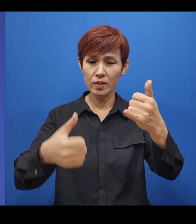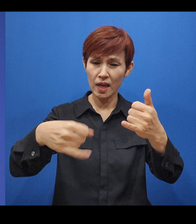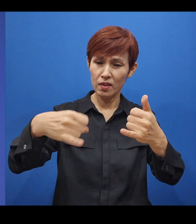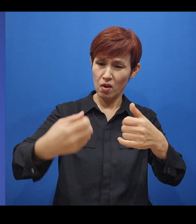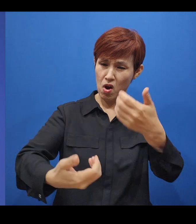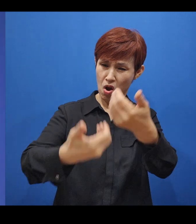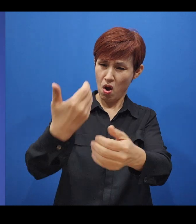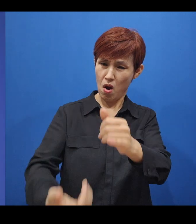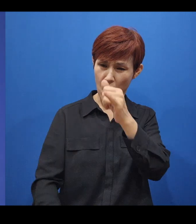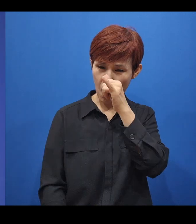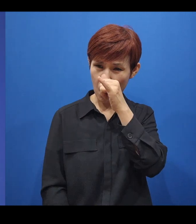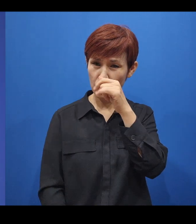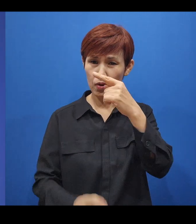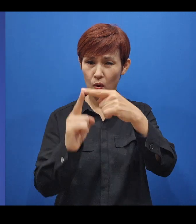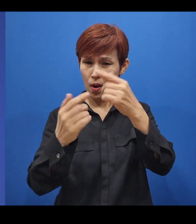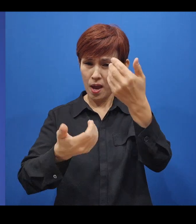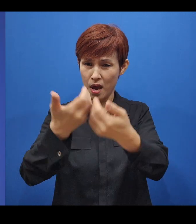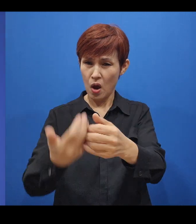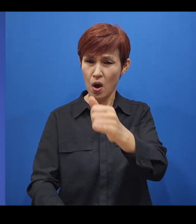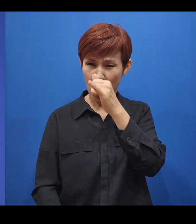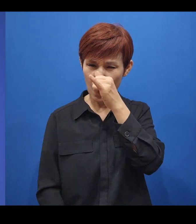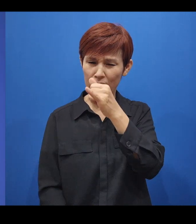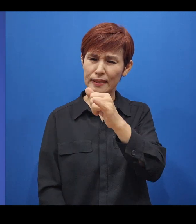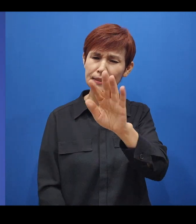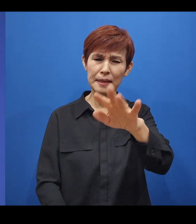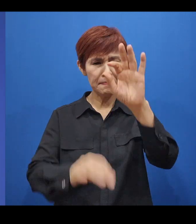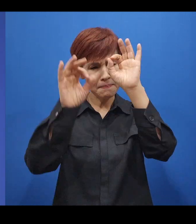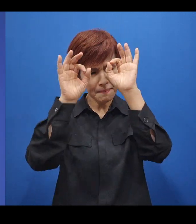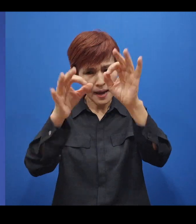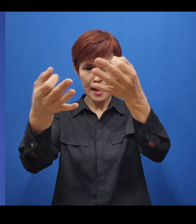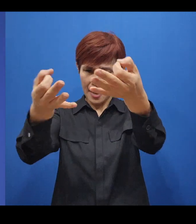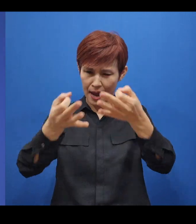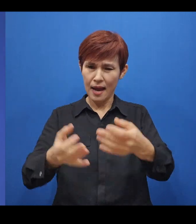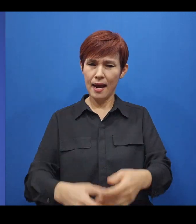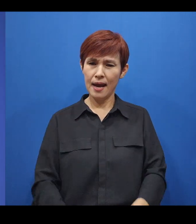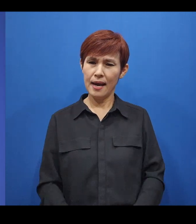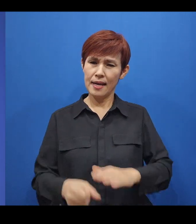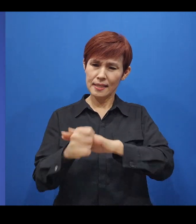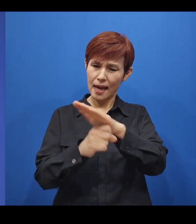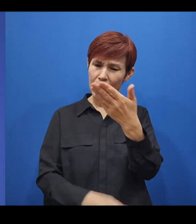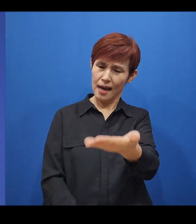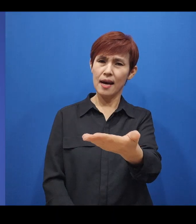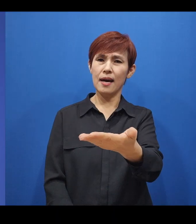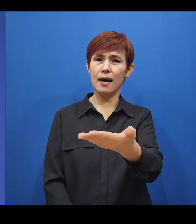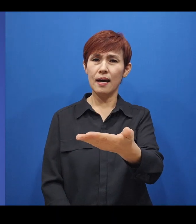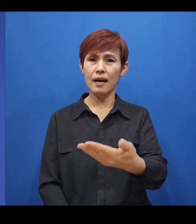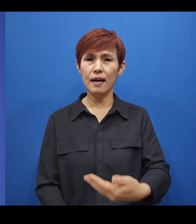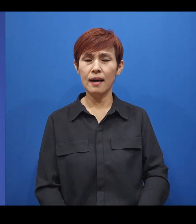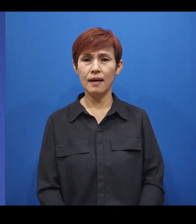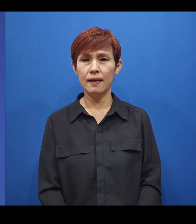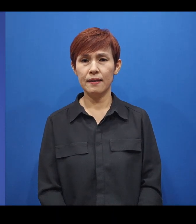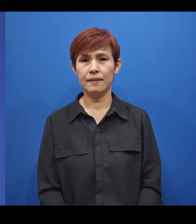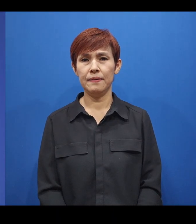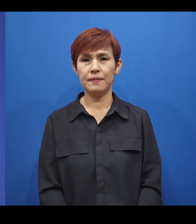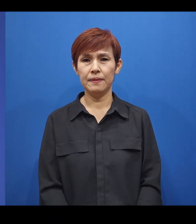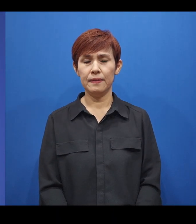갈등 중이지? 너희 교회 갈등 중이지? 좀 봐! 사랑이 여기 있어.